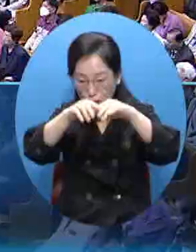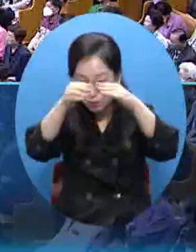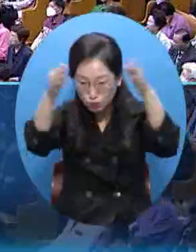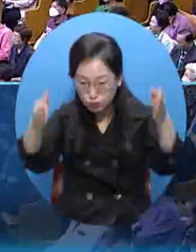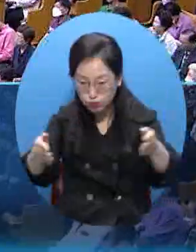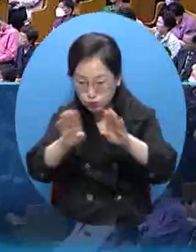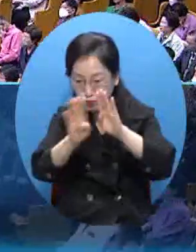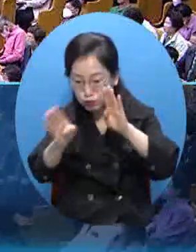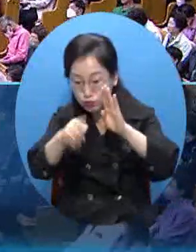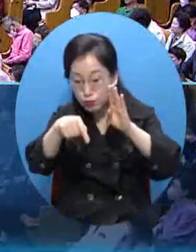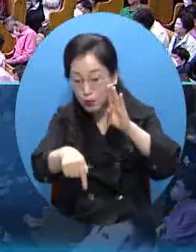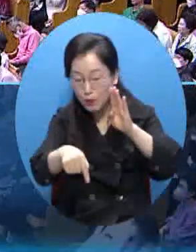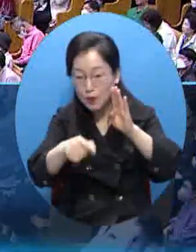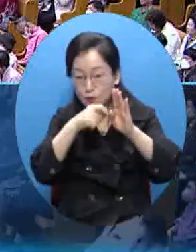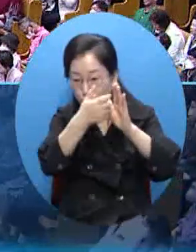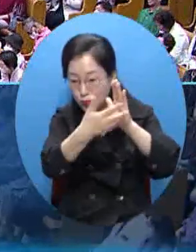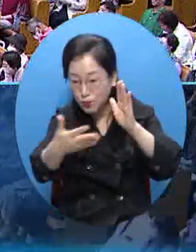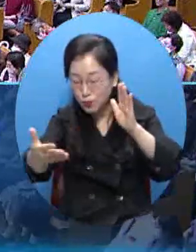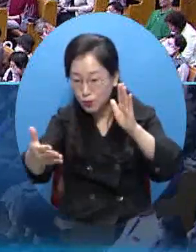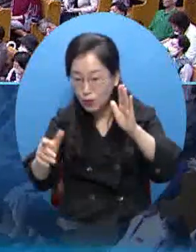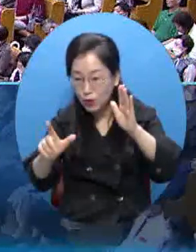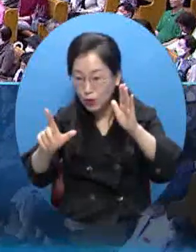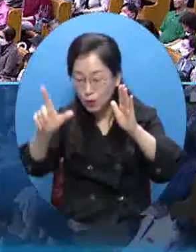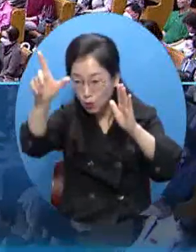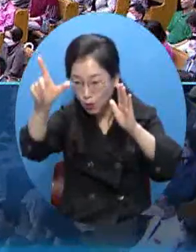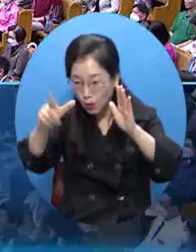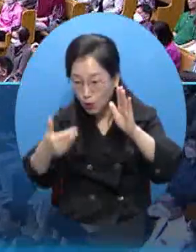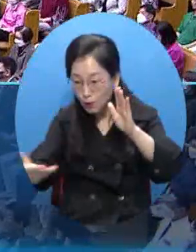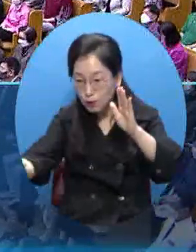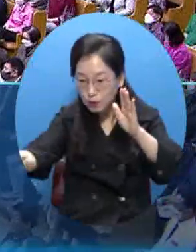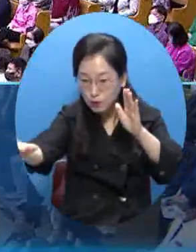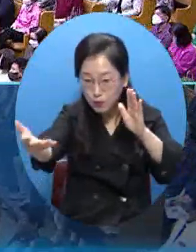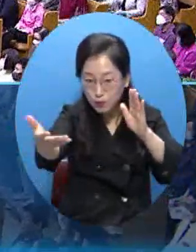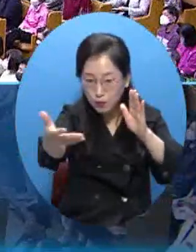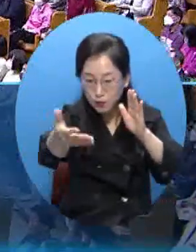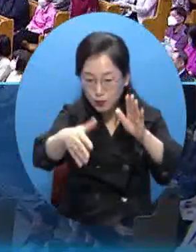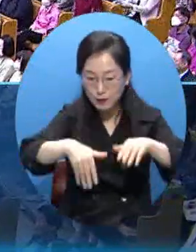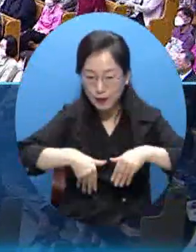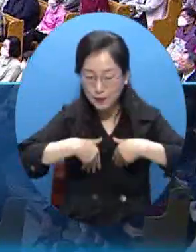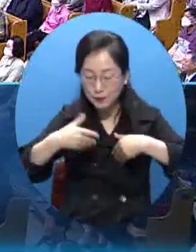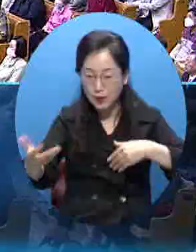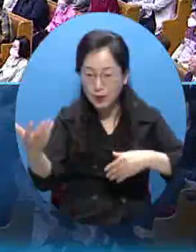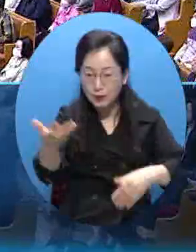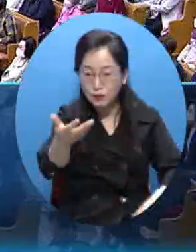물이 나와 동쪽으로 흐르다가 성전 오른쪽 제단 남쪽으로 흘러내리더라.